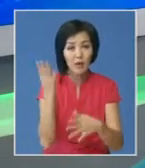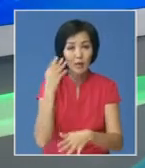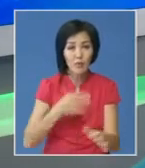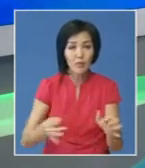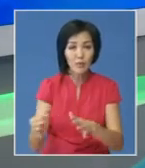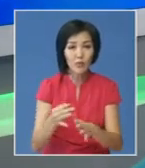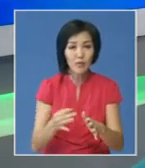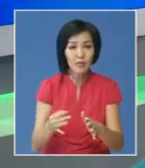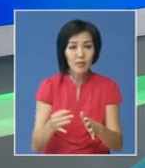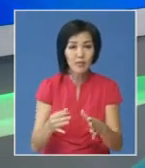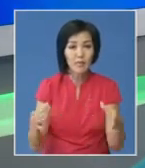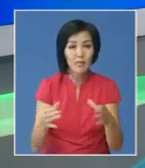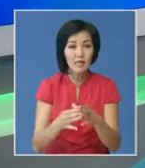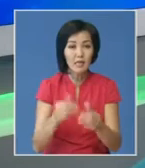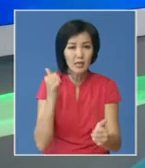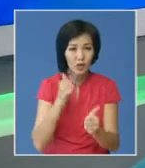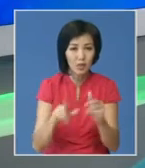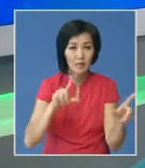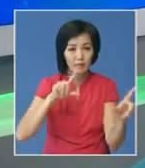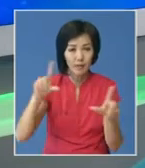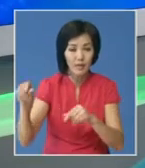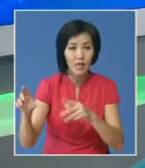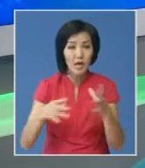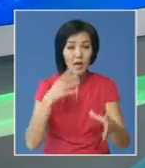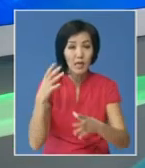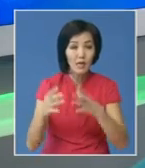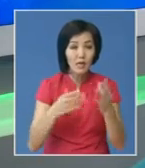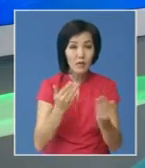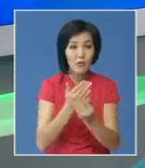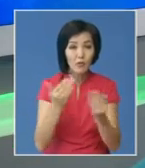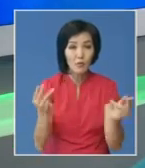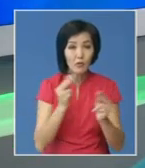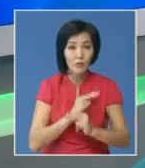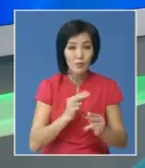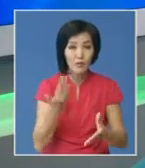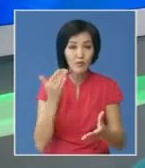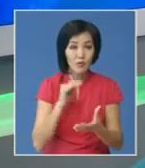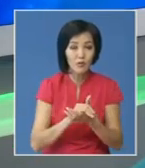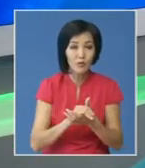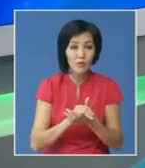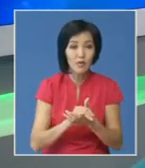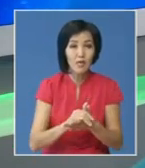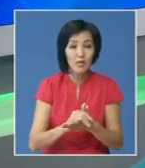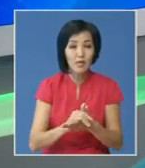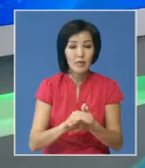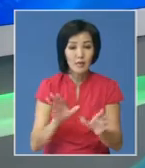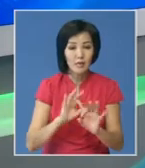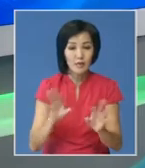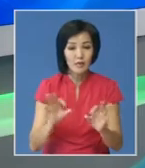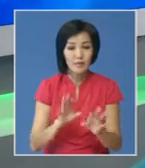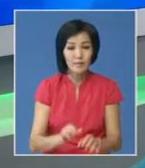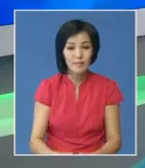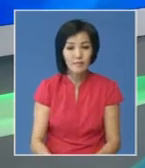жетістігін тамашалауға Алматы облысының делегаттары да жиі барады. Олар халықаралық көрме жұмысымен жақынырақ танысып, алған әсерлерімен